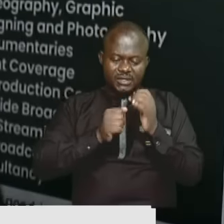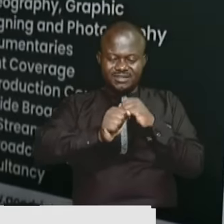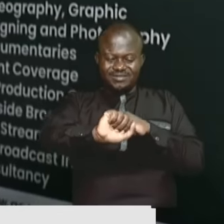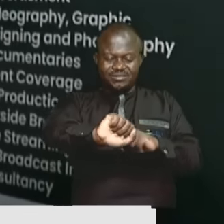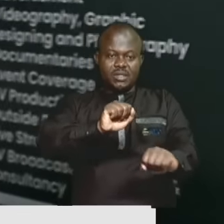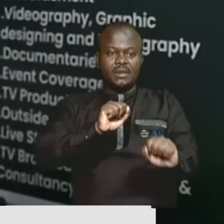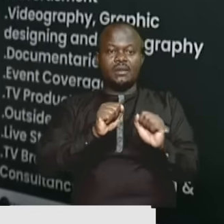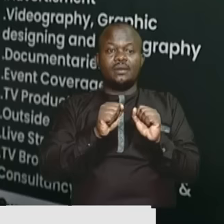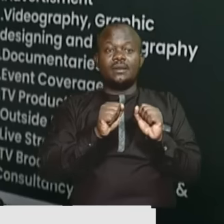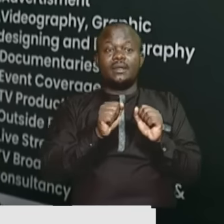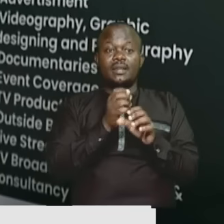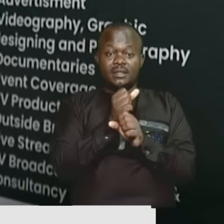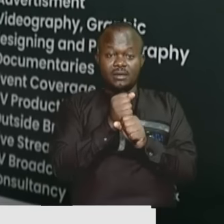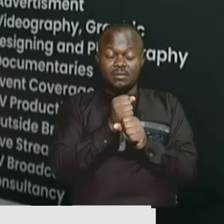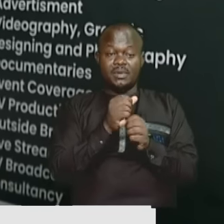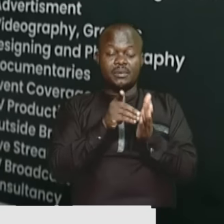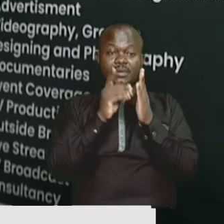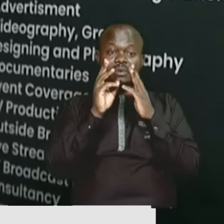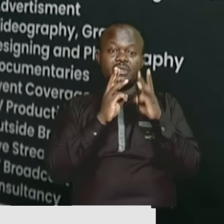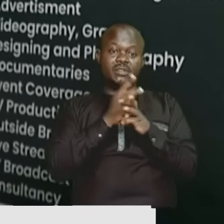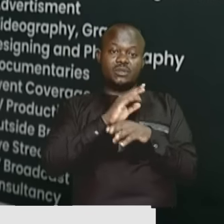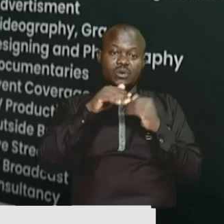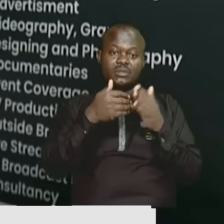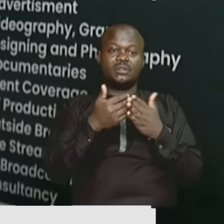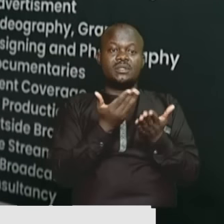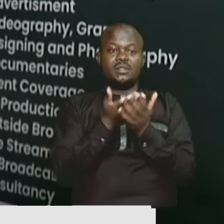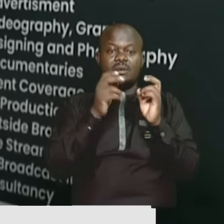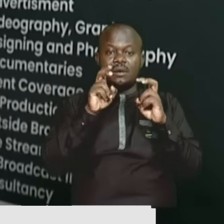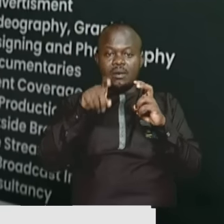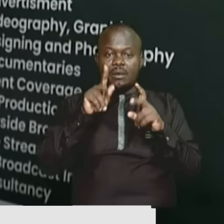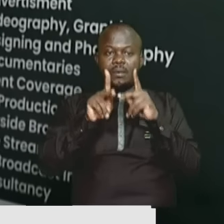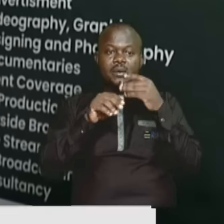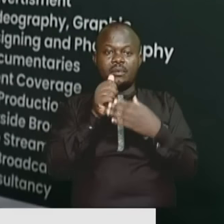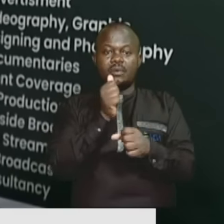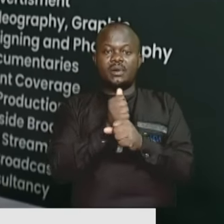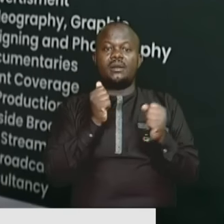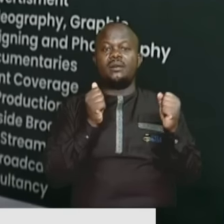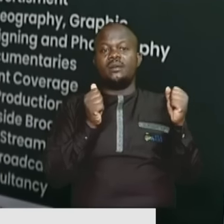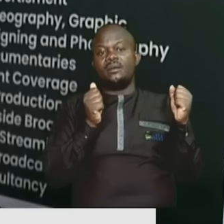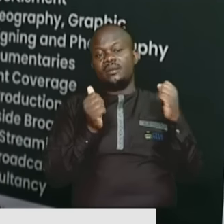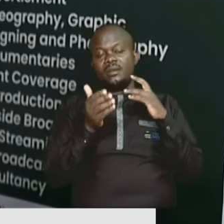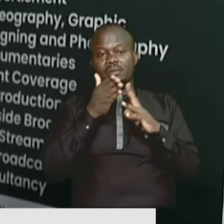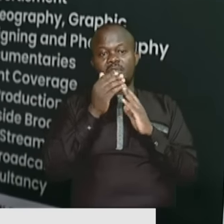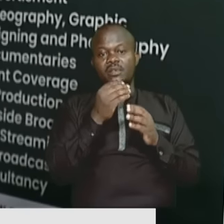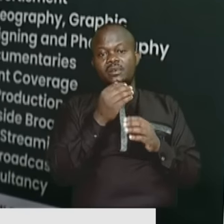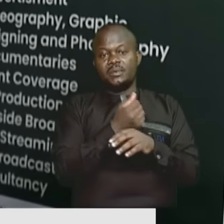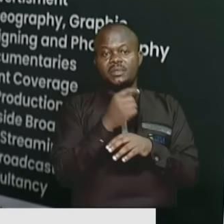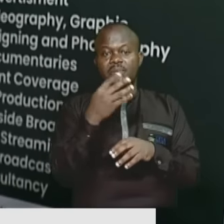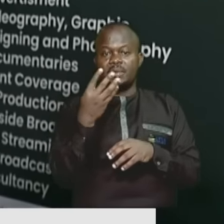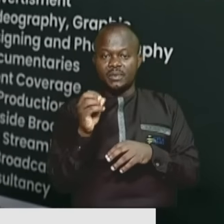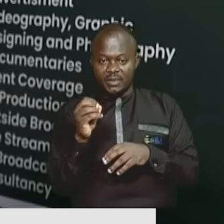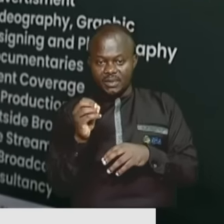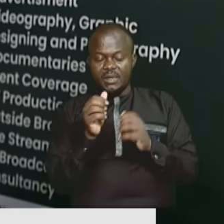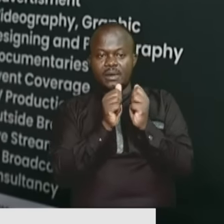Urugaga rw'abaganga ku isi hose rusaba ko abantu bagomba gukora siporo buri munsi kandi hagati y'iminota 40